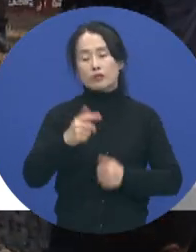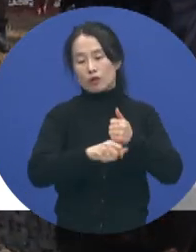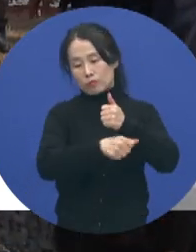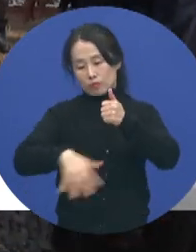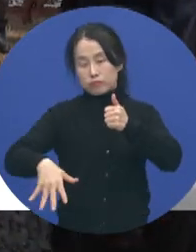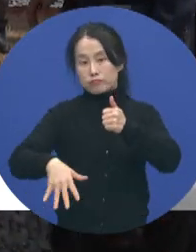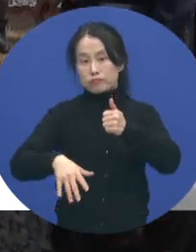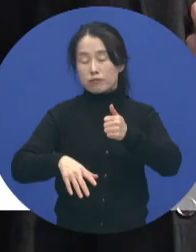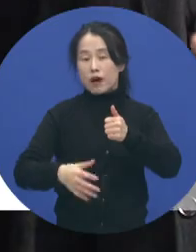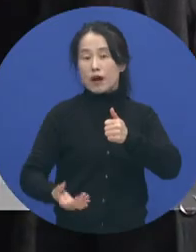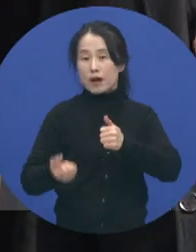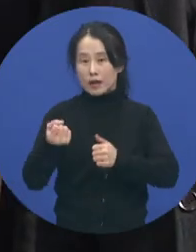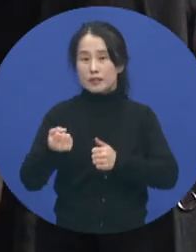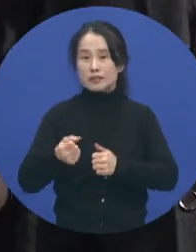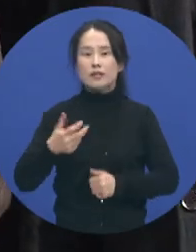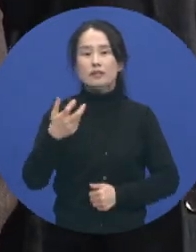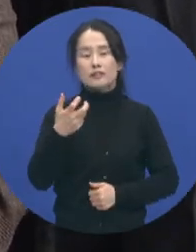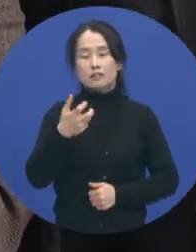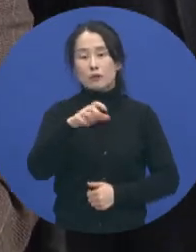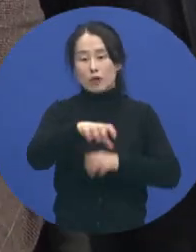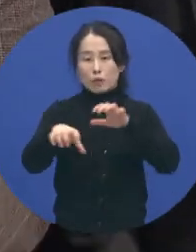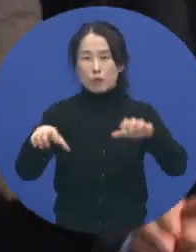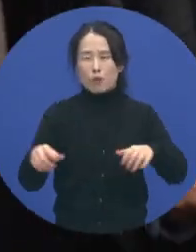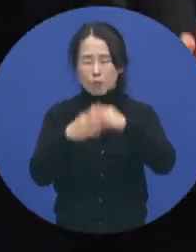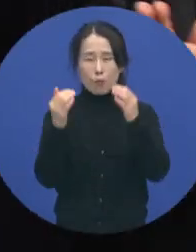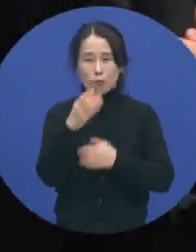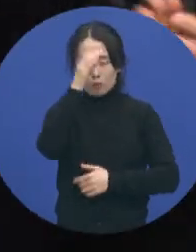산하 공공기관이 소유한 70여 개소 모든